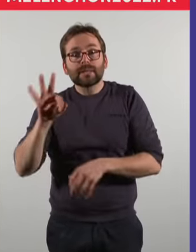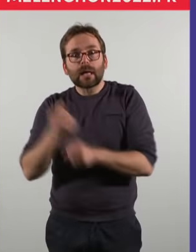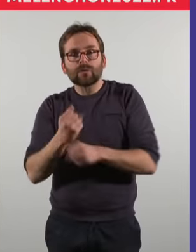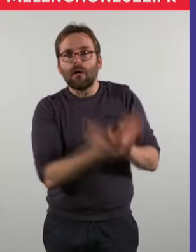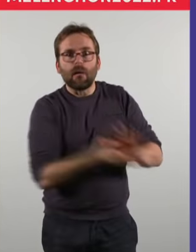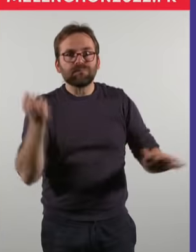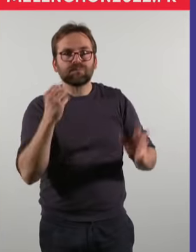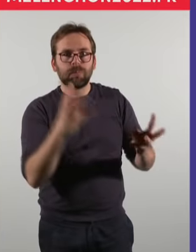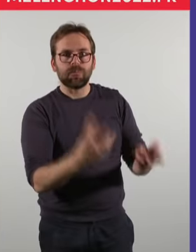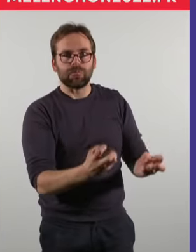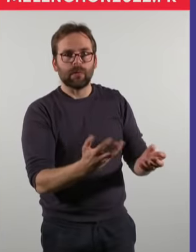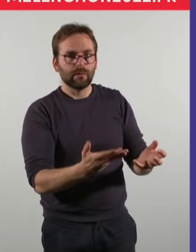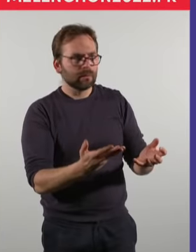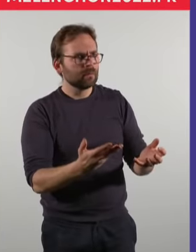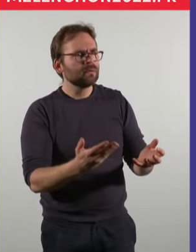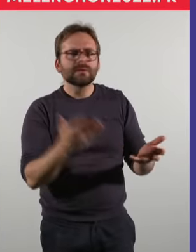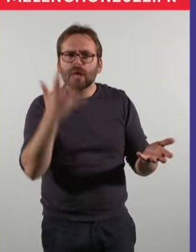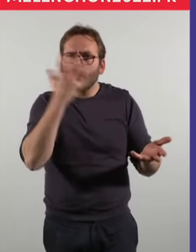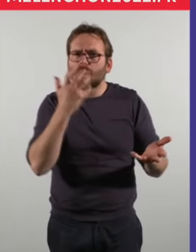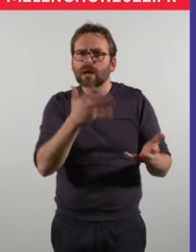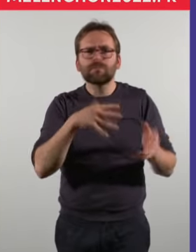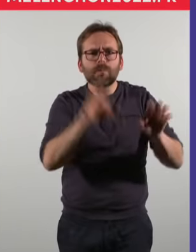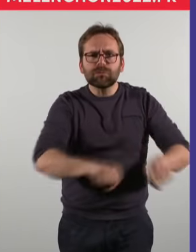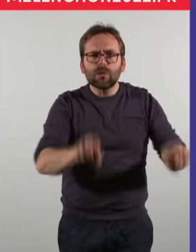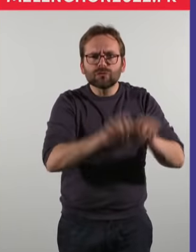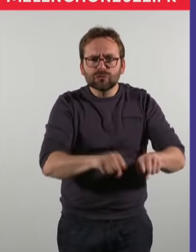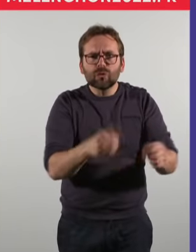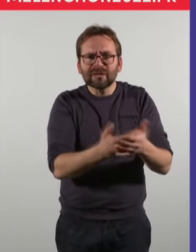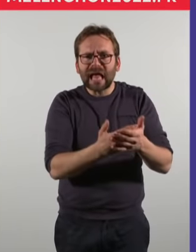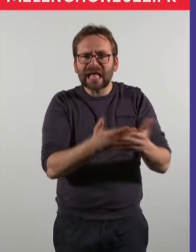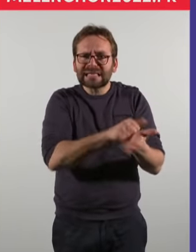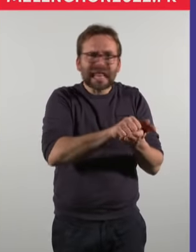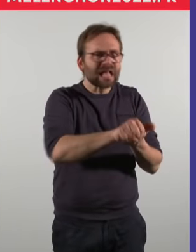gigantesque du mode de production qui permet une telle